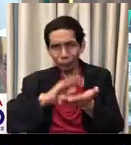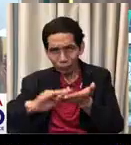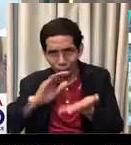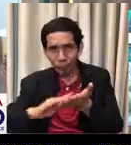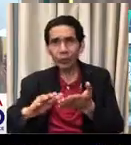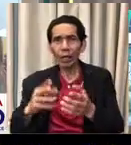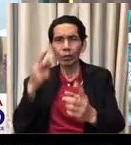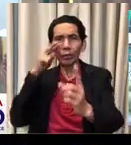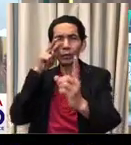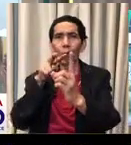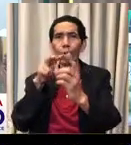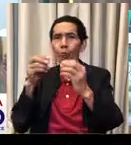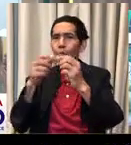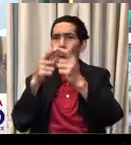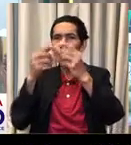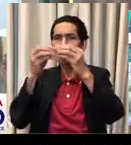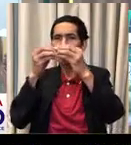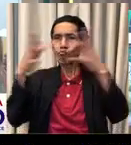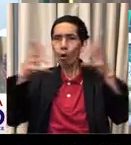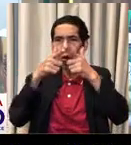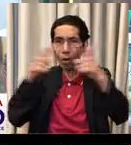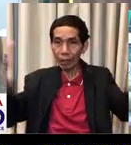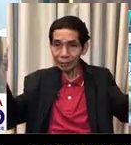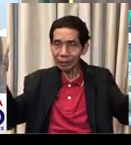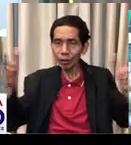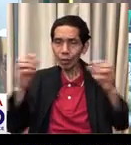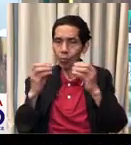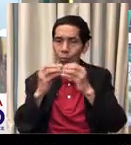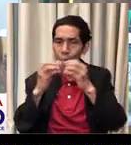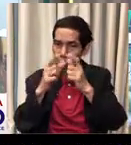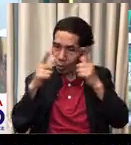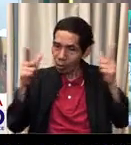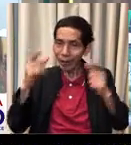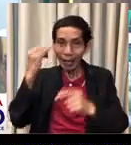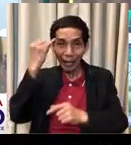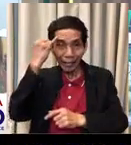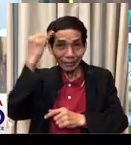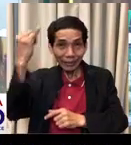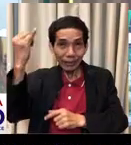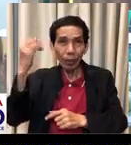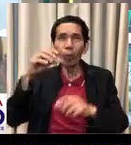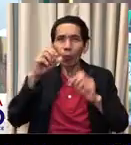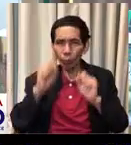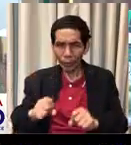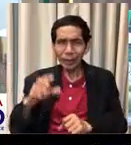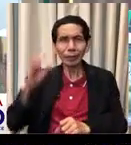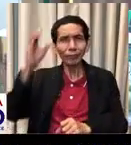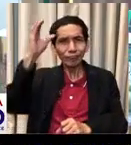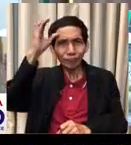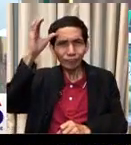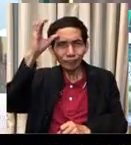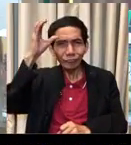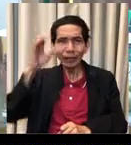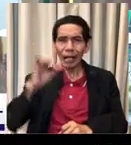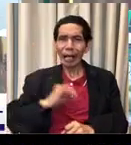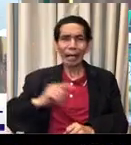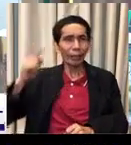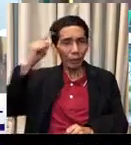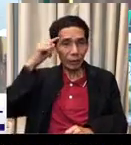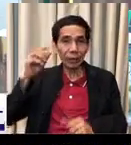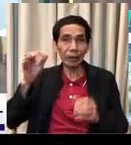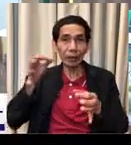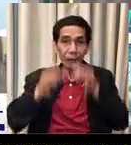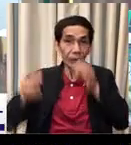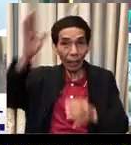pero tinitingnan mo yung malakihan. Nakukuha nyo yung concept? Yeah, pwede naman tong, kaya nga sabi ko, kung ang